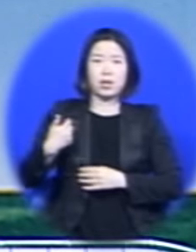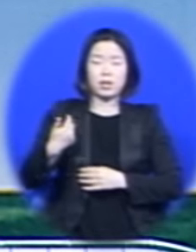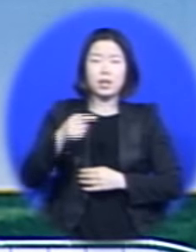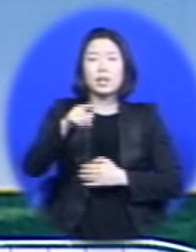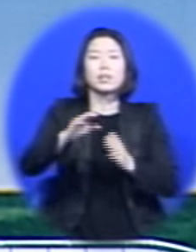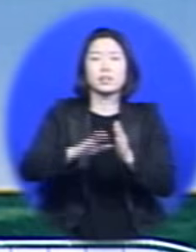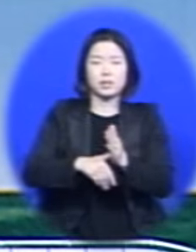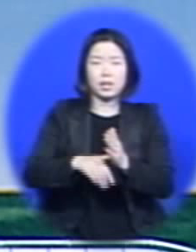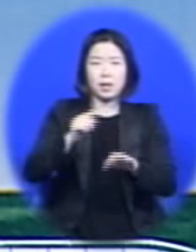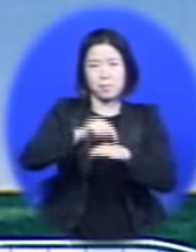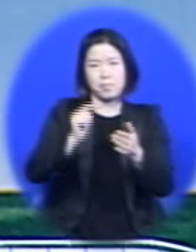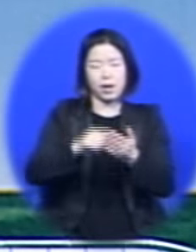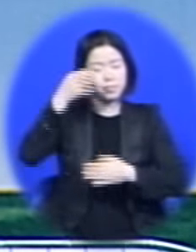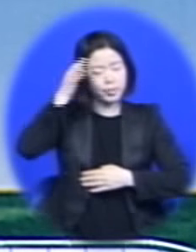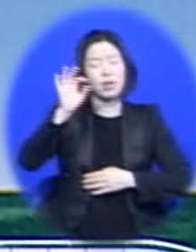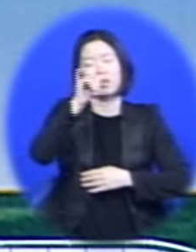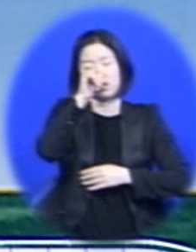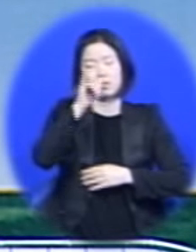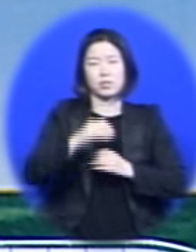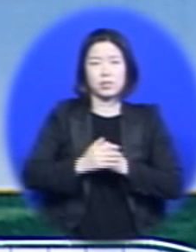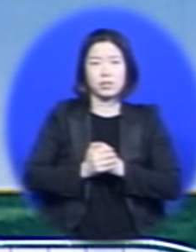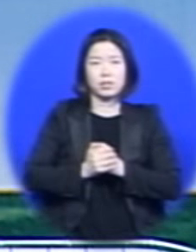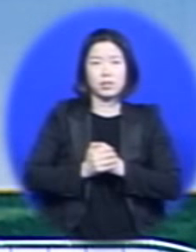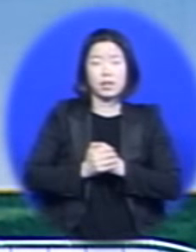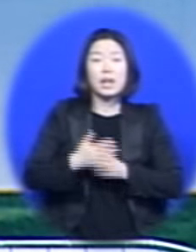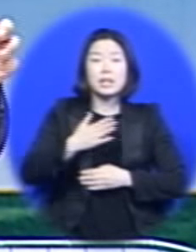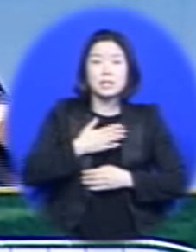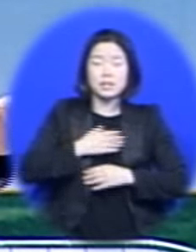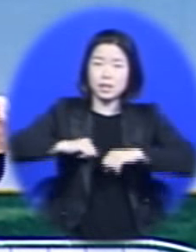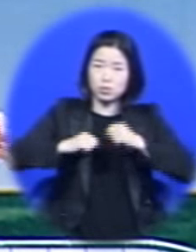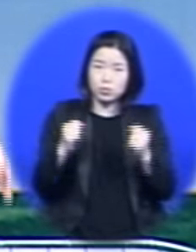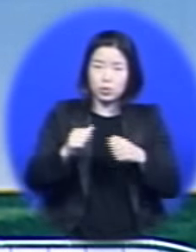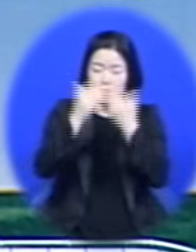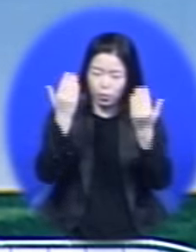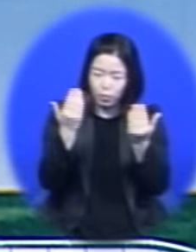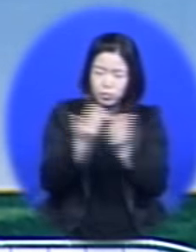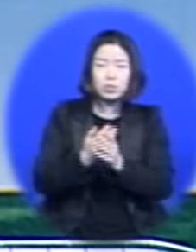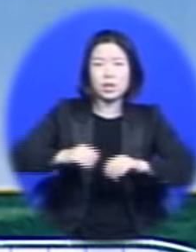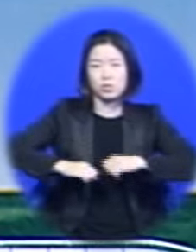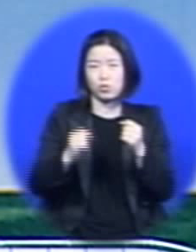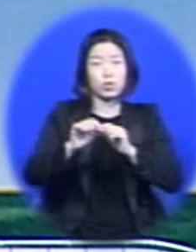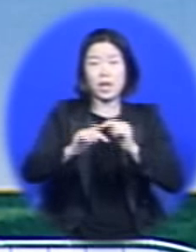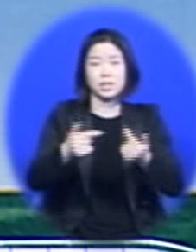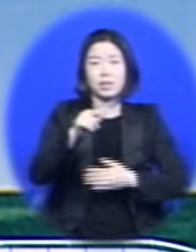그때 마음에 깨달아지는 것이 있었어요. 제 순종이 온전한 순종이 아니었다는 것.